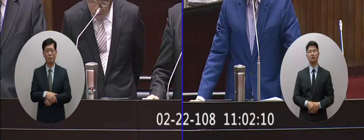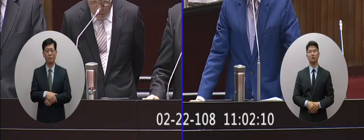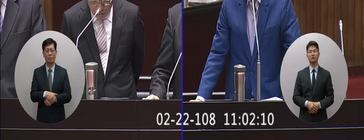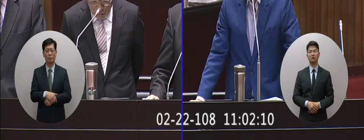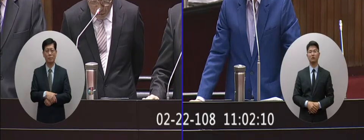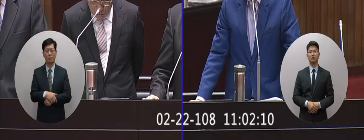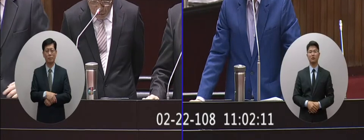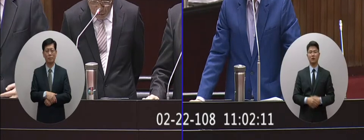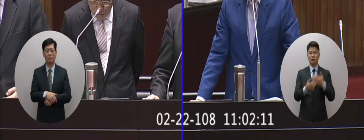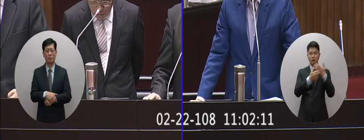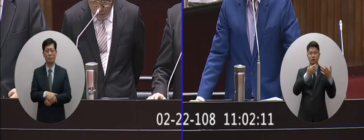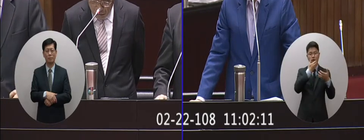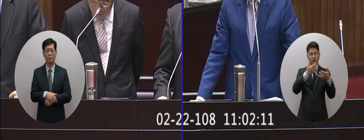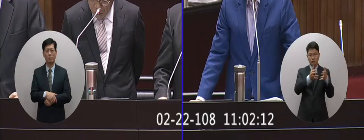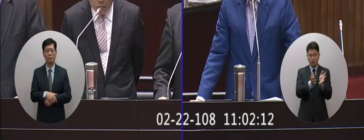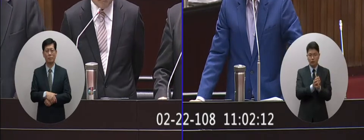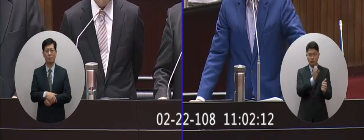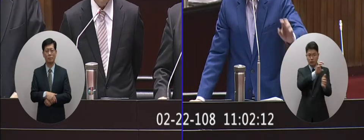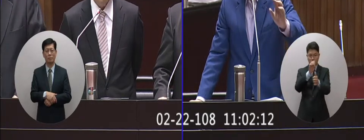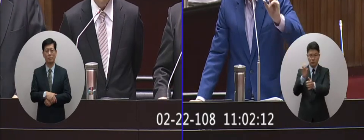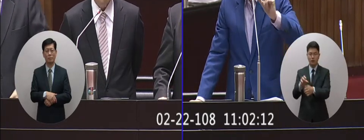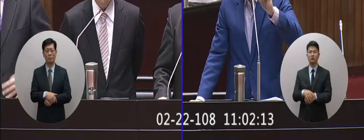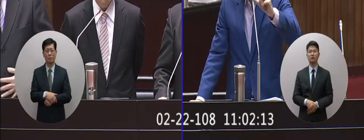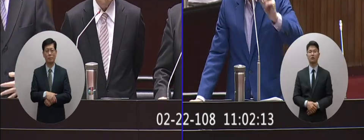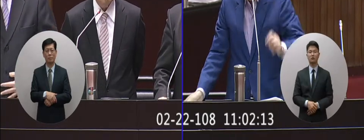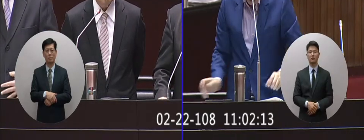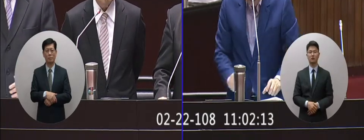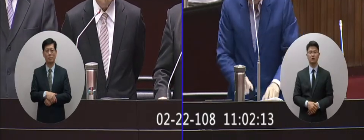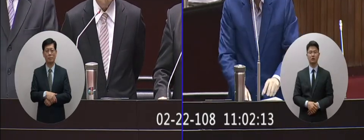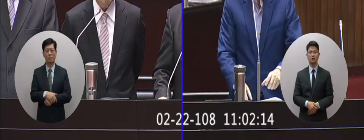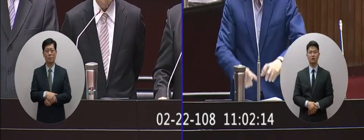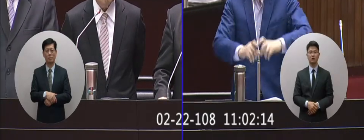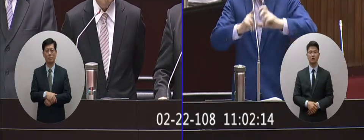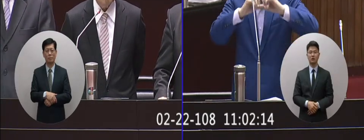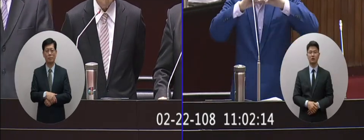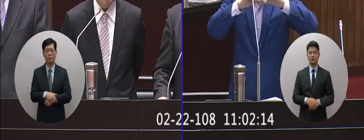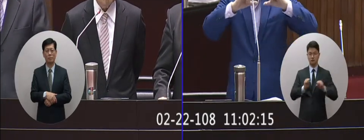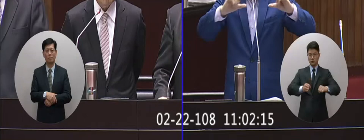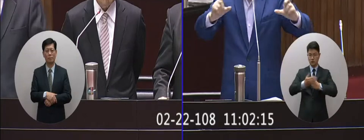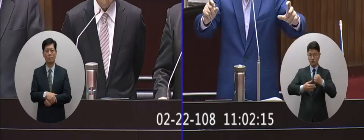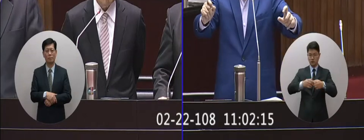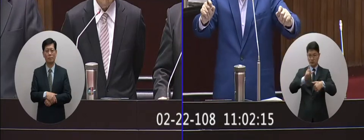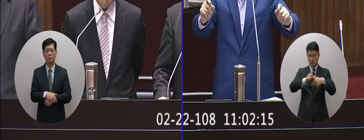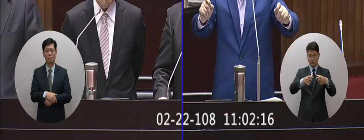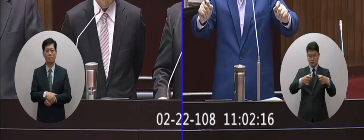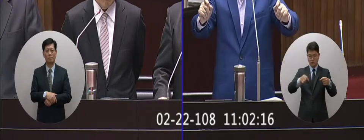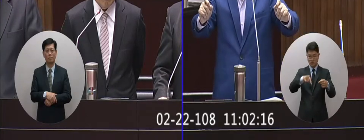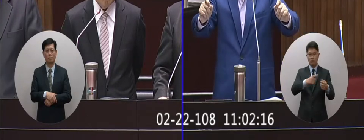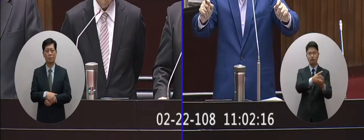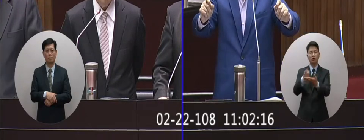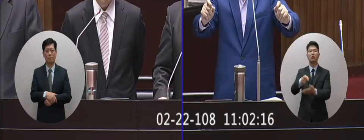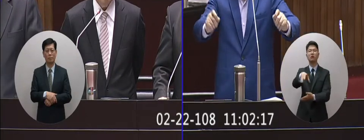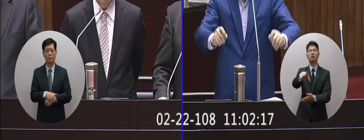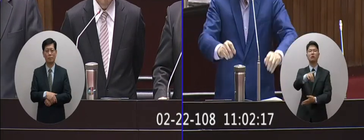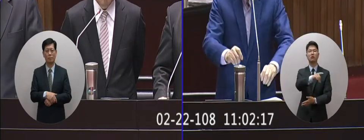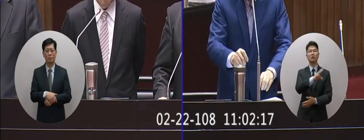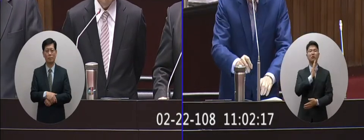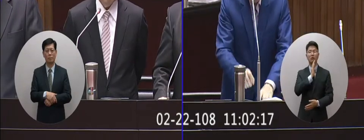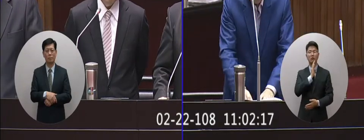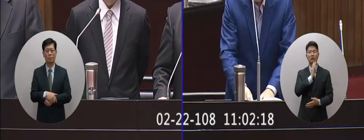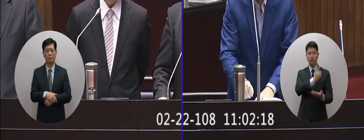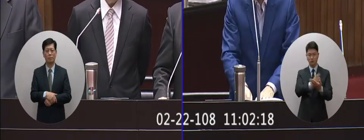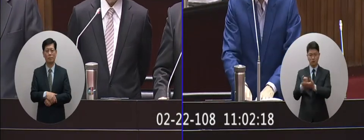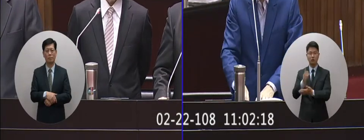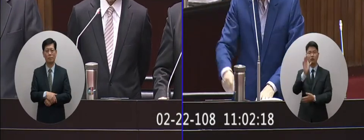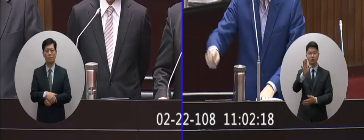个卫福部，啊，用健保卡，健保卡是每人都有一张，用